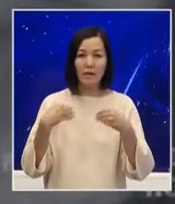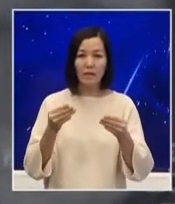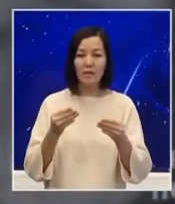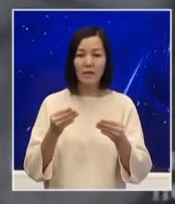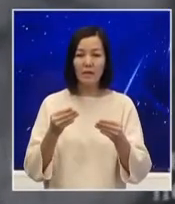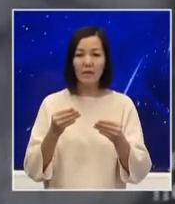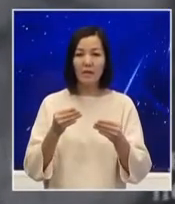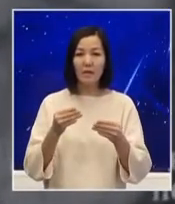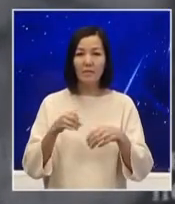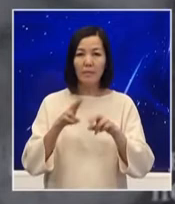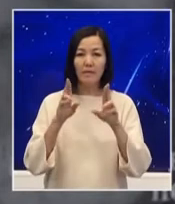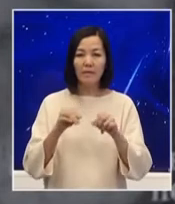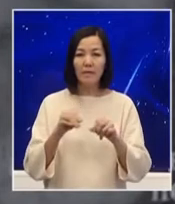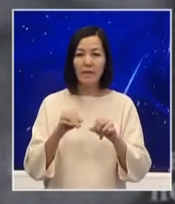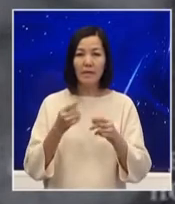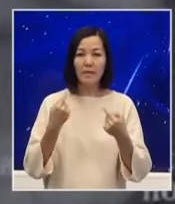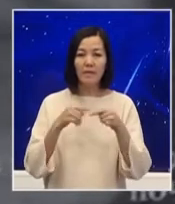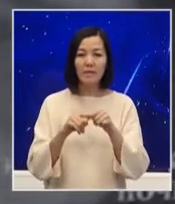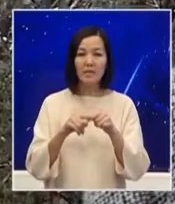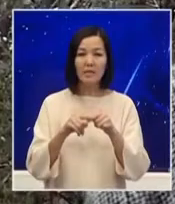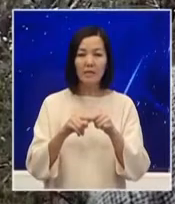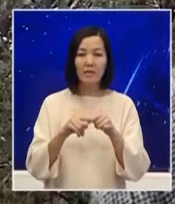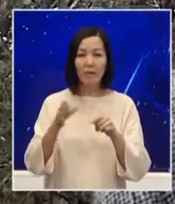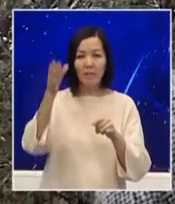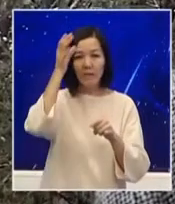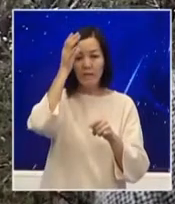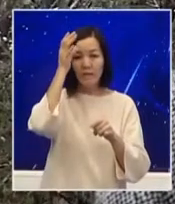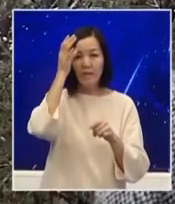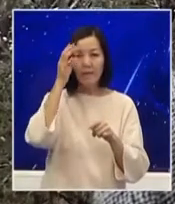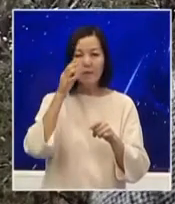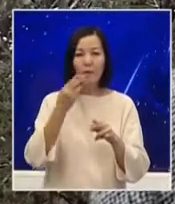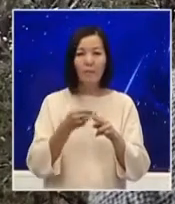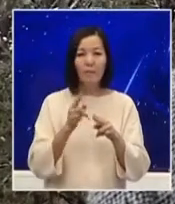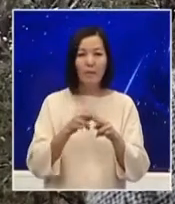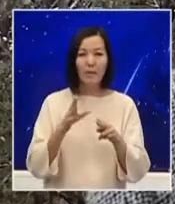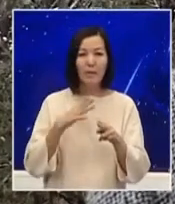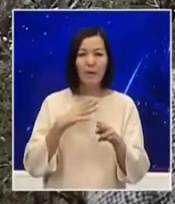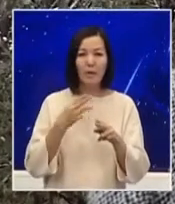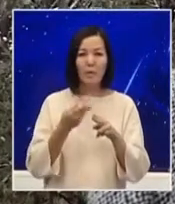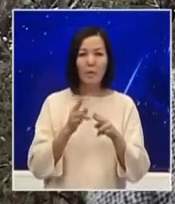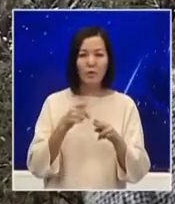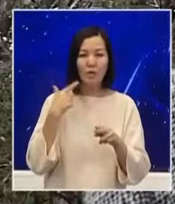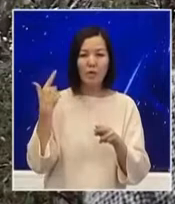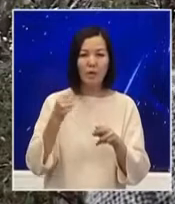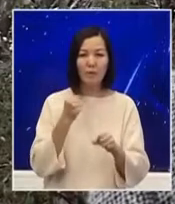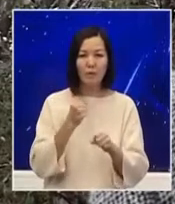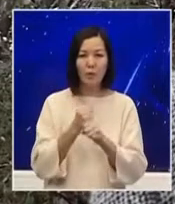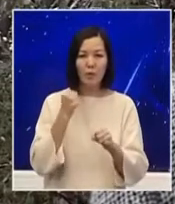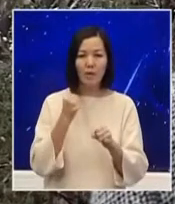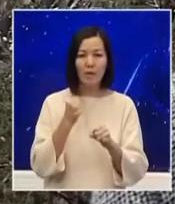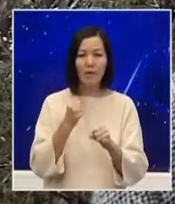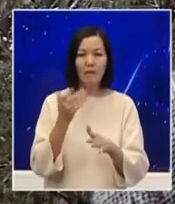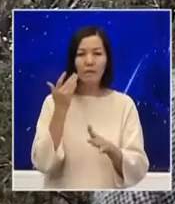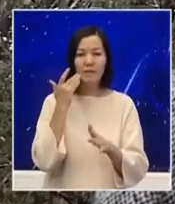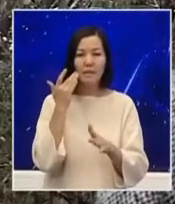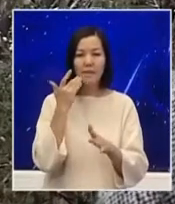профессионально-технического образования. Она была, во-первых, грамотная, строгая, вот, но всегда